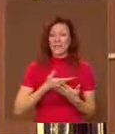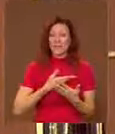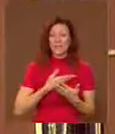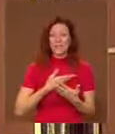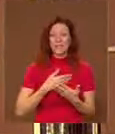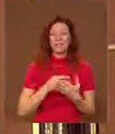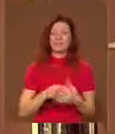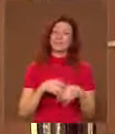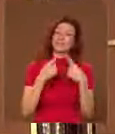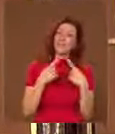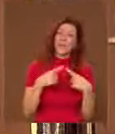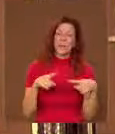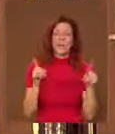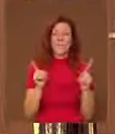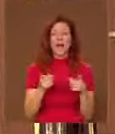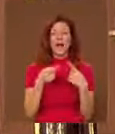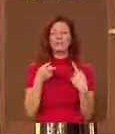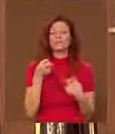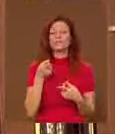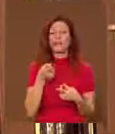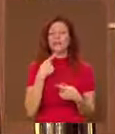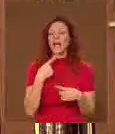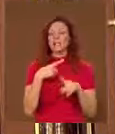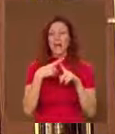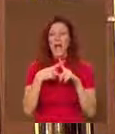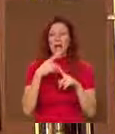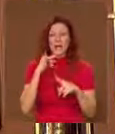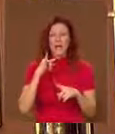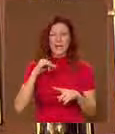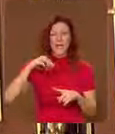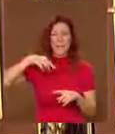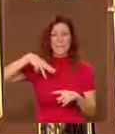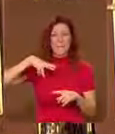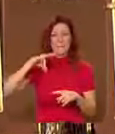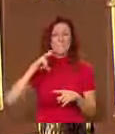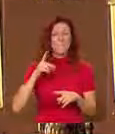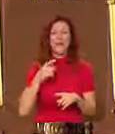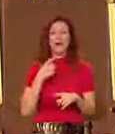изпълняват този химн «Спаси ни, Сине Божий».